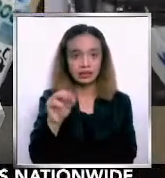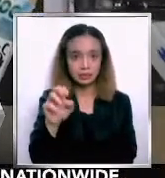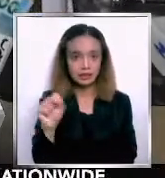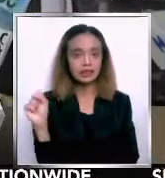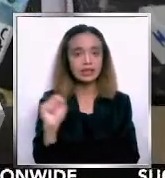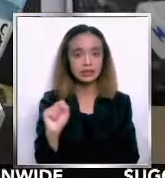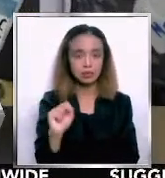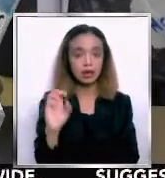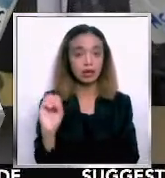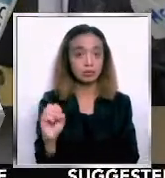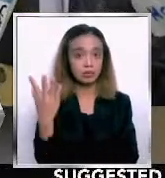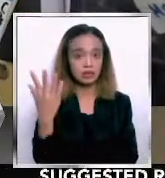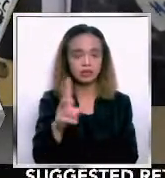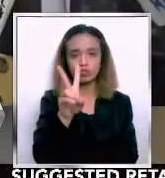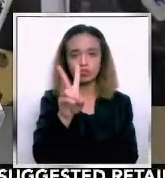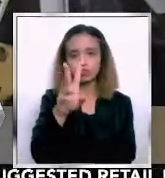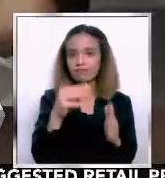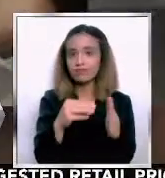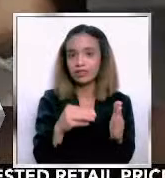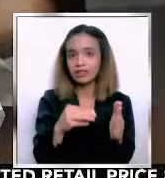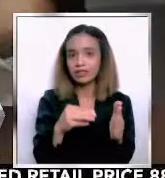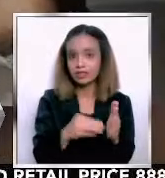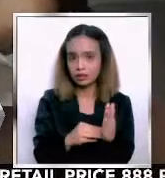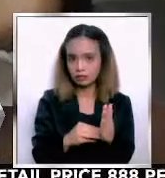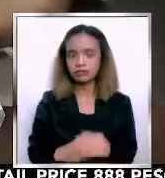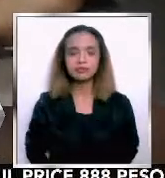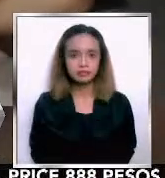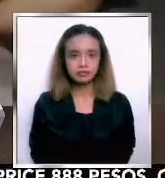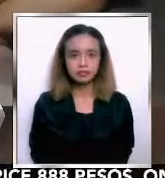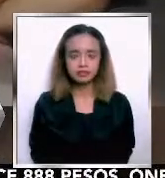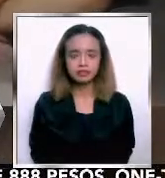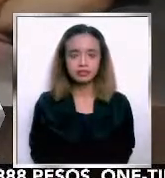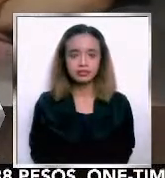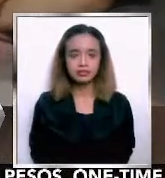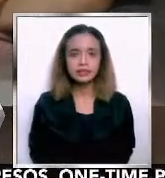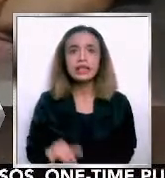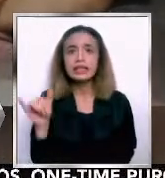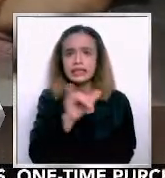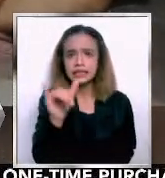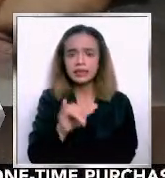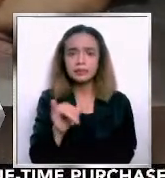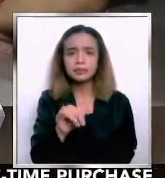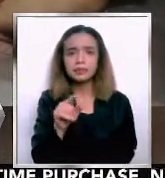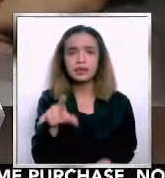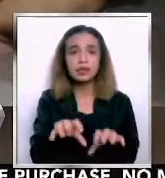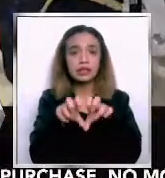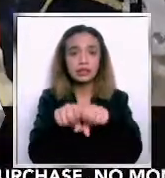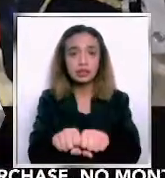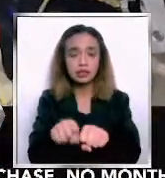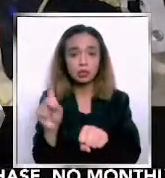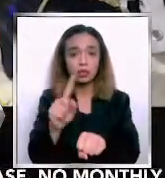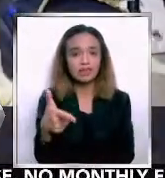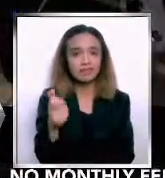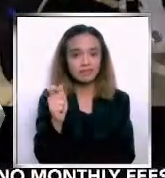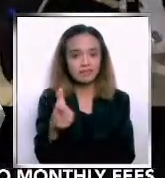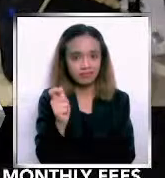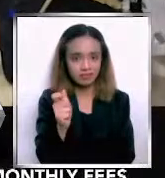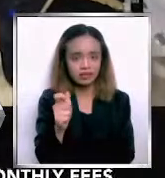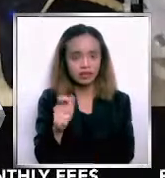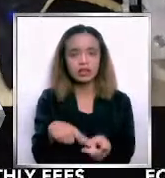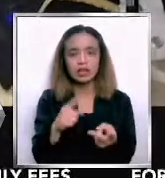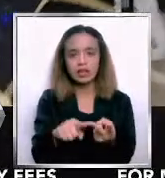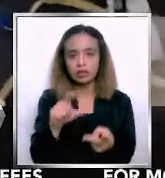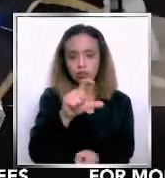mahigit 2 milyong piso ang halaga. May nakumpiska rin sa kanilang tatlong kalibre 45 na baril at mga bala,